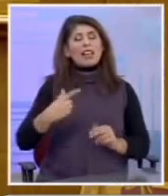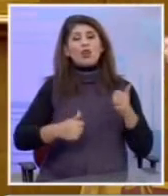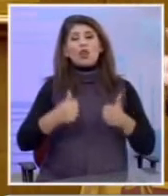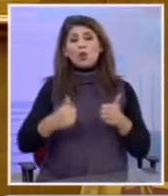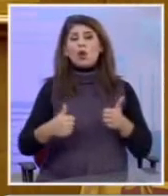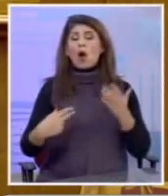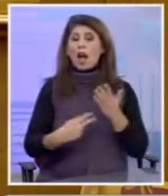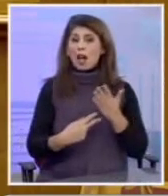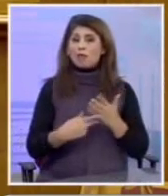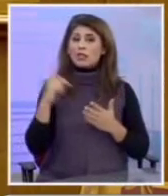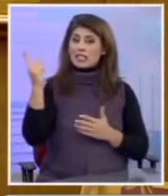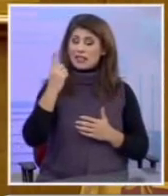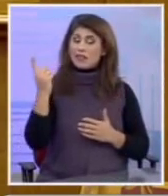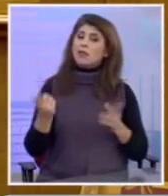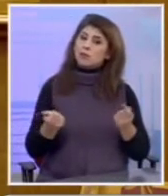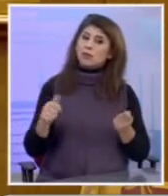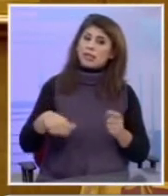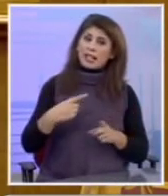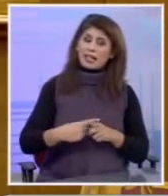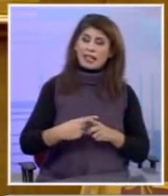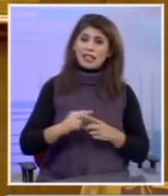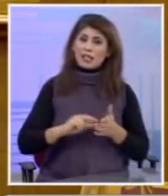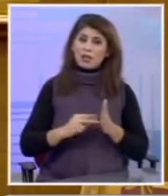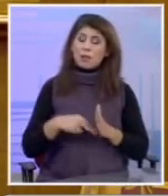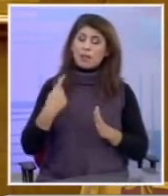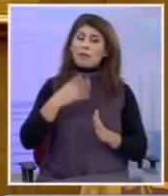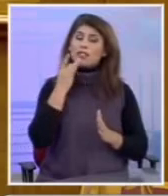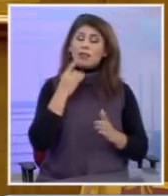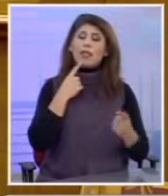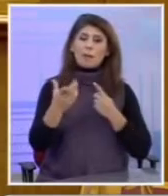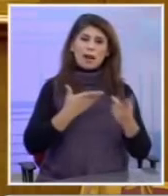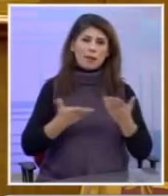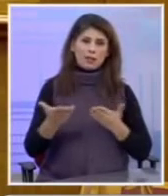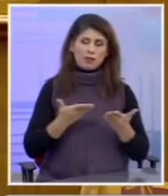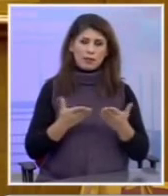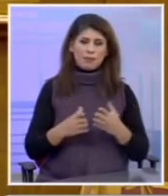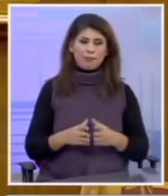Αύγουστο, στις συνθήκες που βρισκόταν η ελληνική οικονομία μετά από τη σκληρή διαπραγμάτευση,